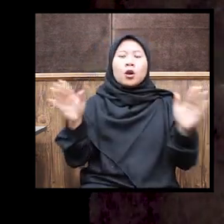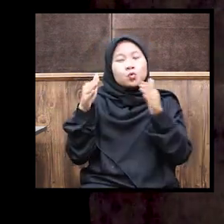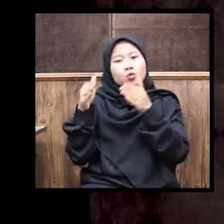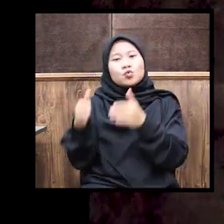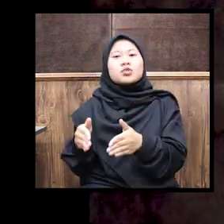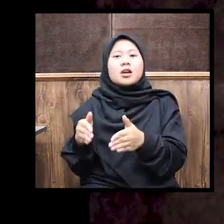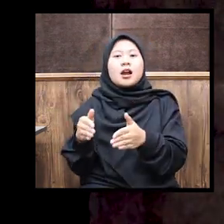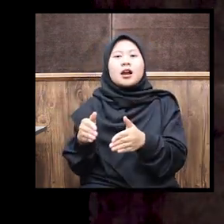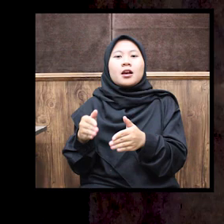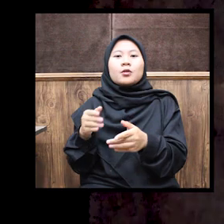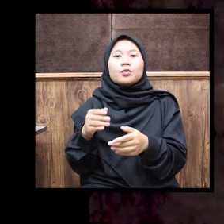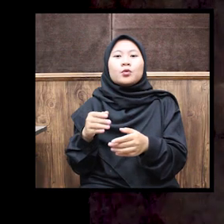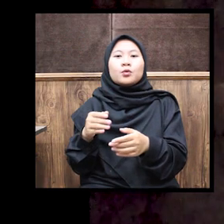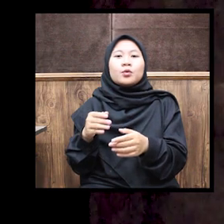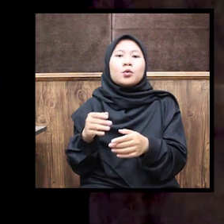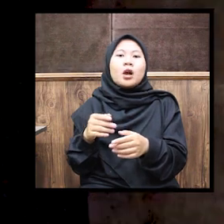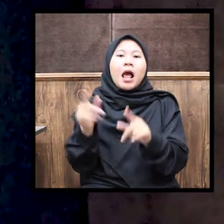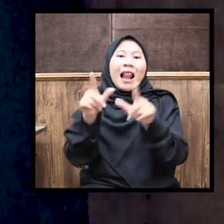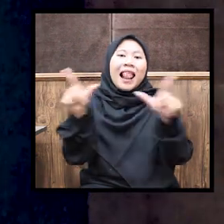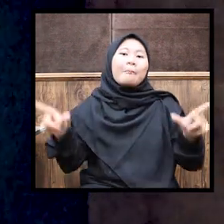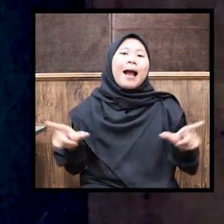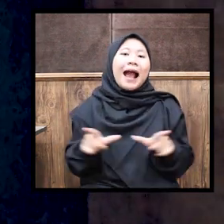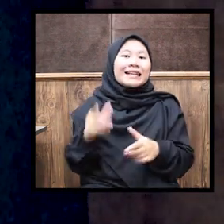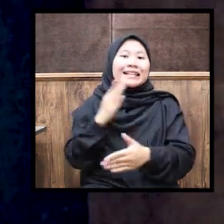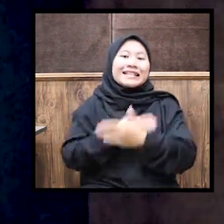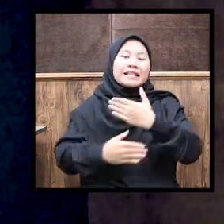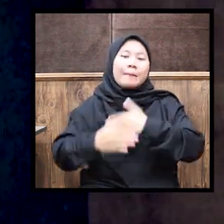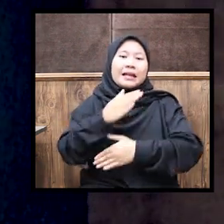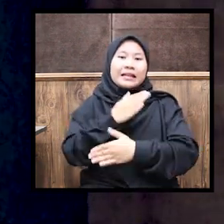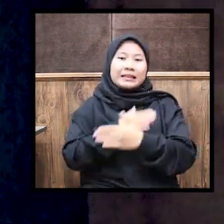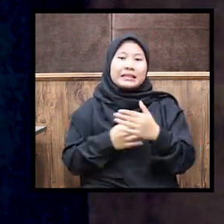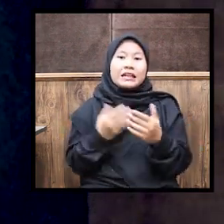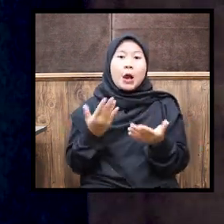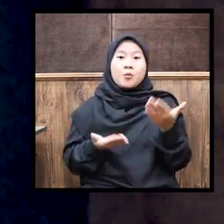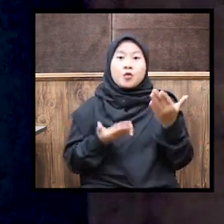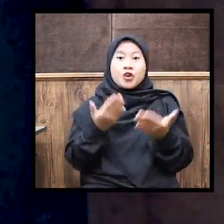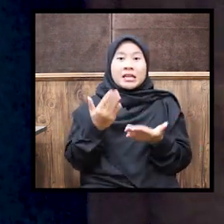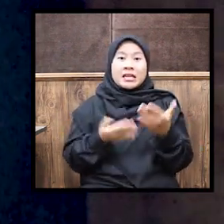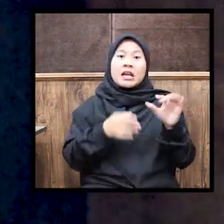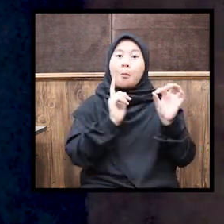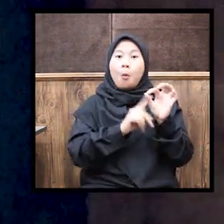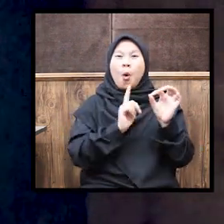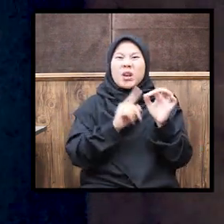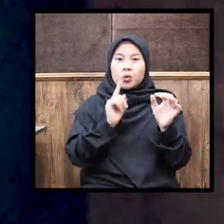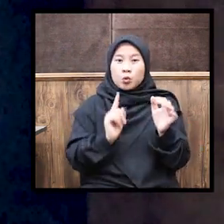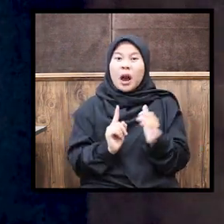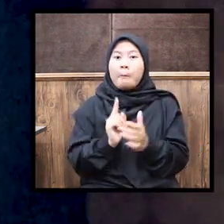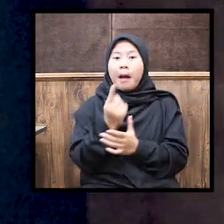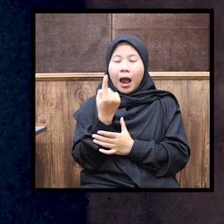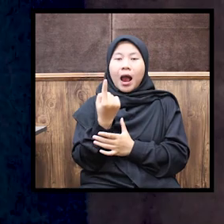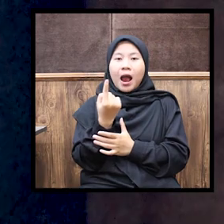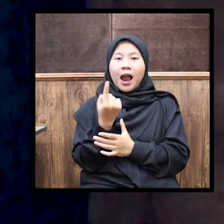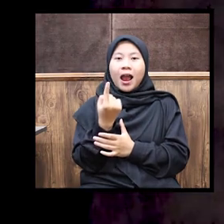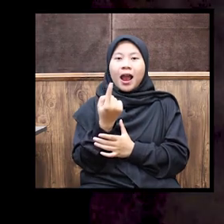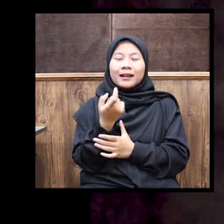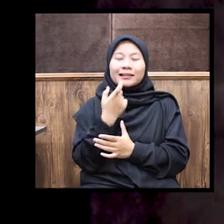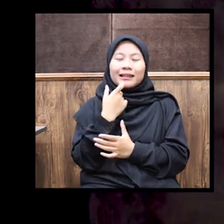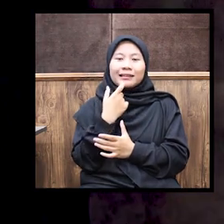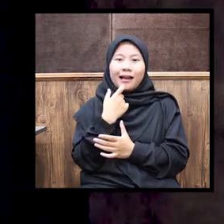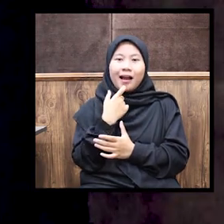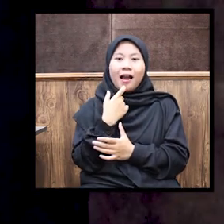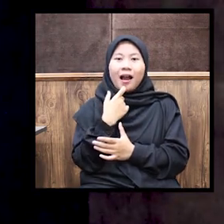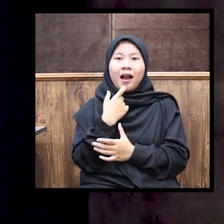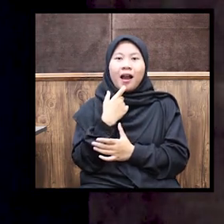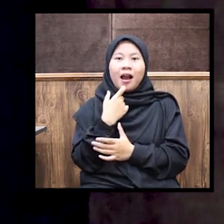disabilitas kemudian satu hal yang menjadi e poin utamanya adalah memang fenomenanya